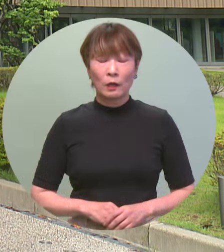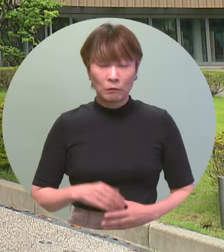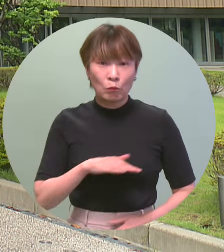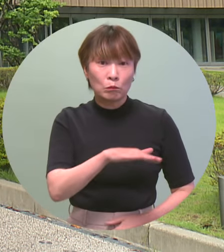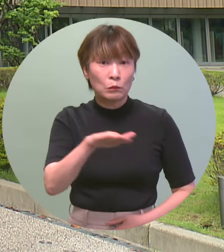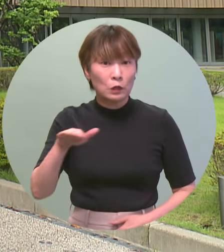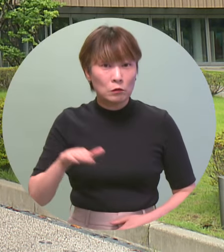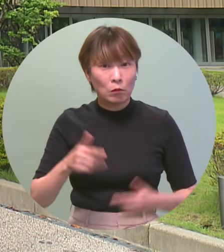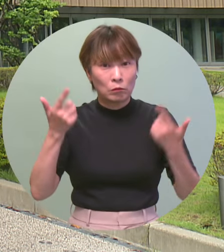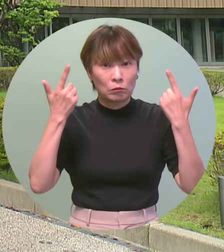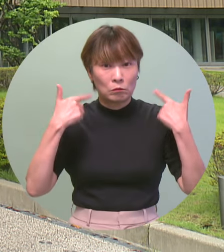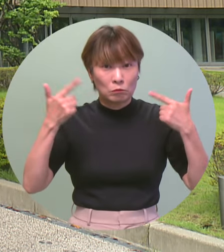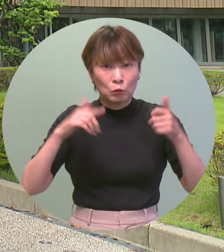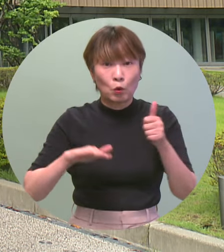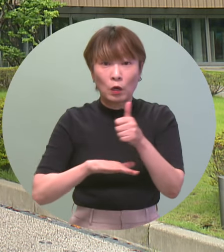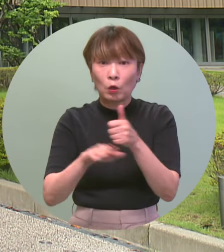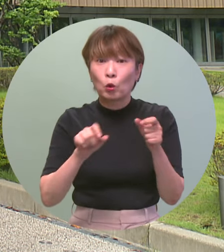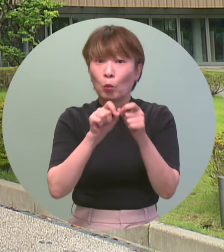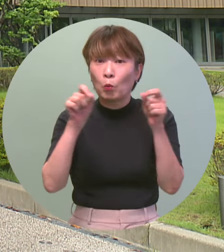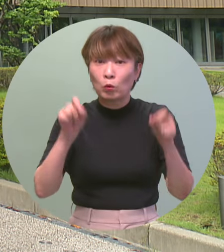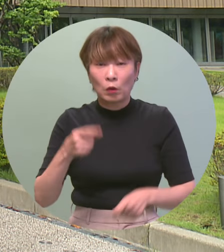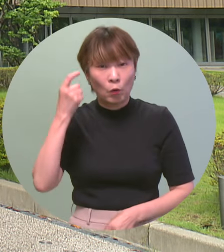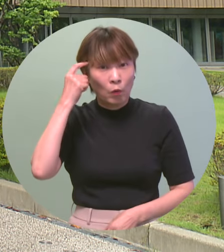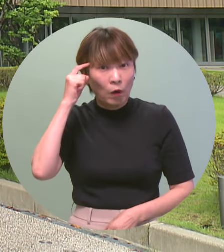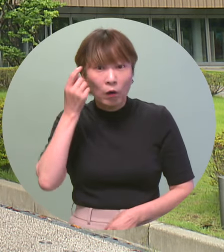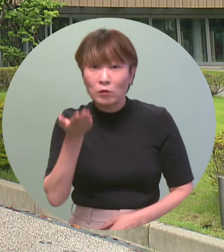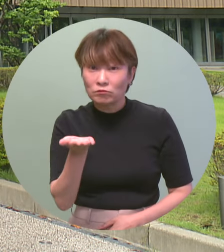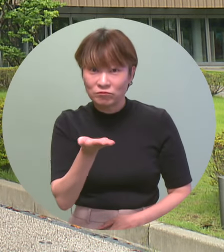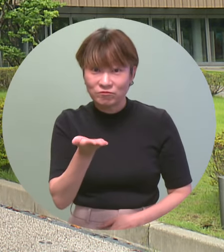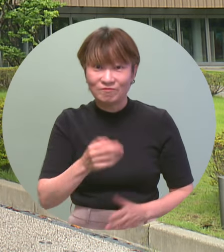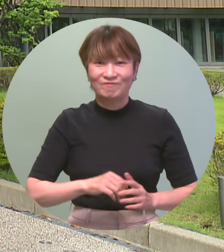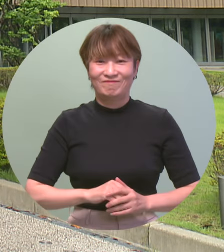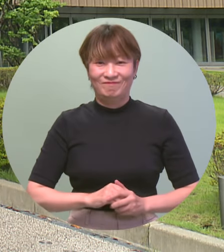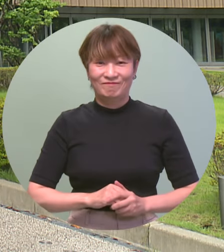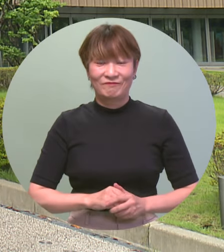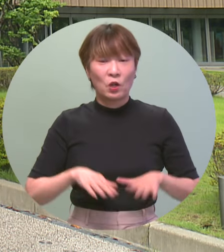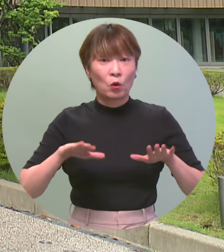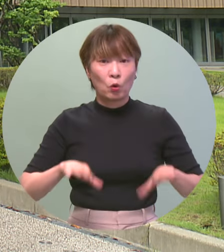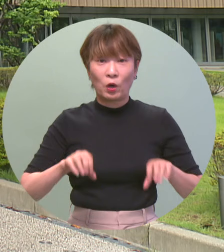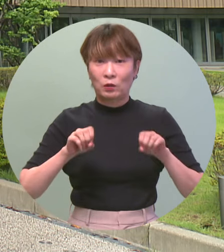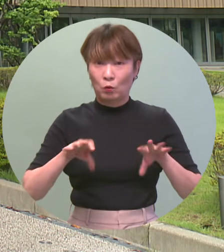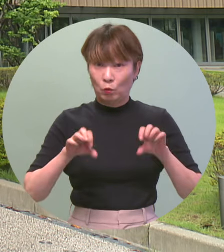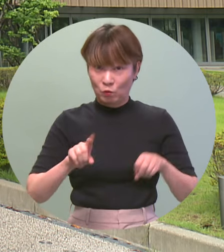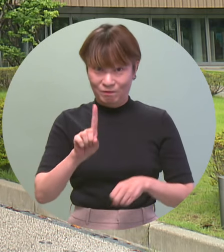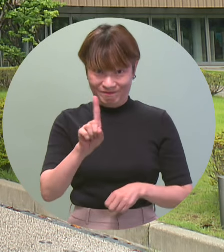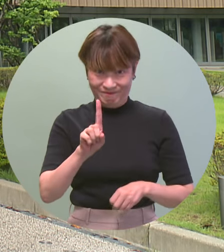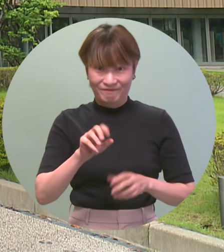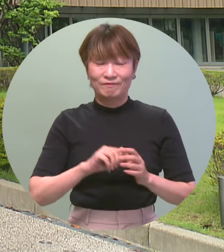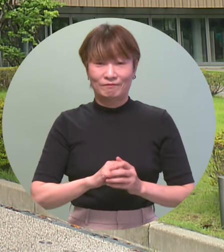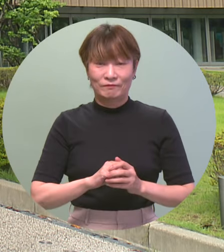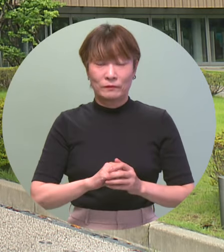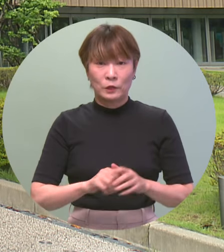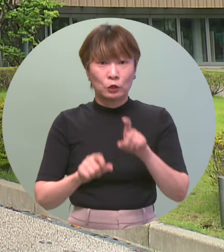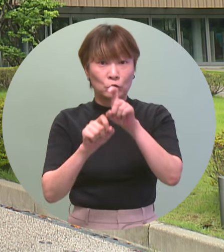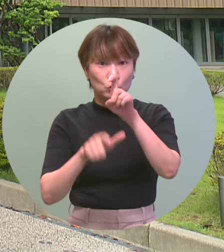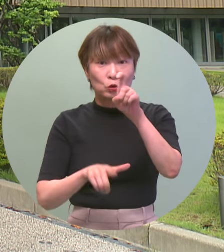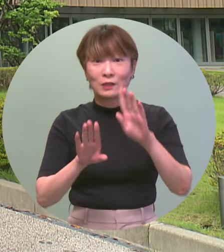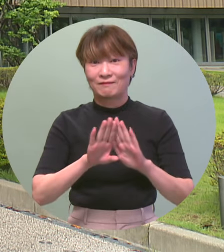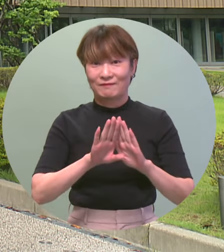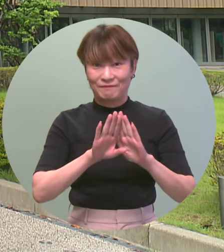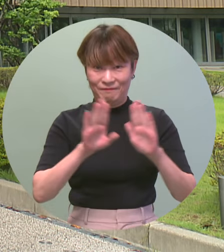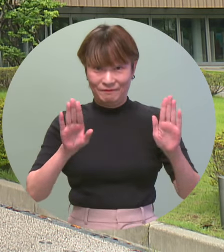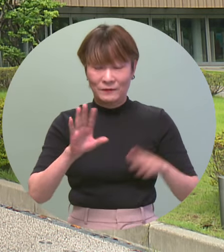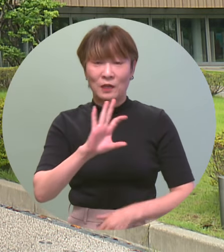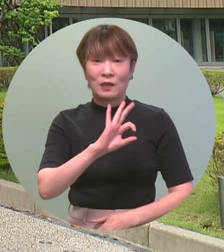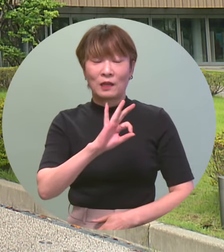皆さんは普段環境問題について考えることがありますか？今回の見まっし金沢は、来月開催される